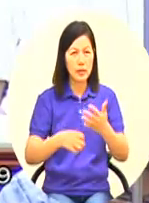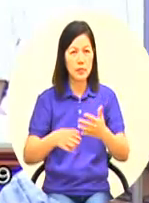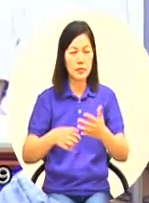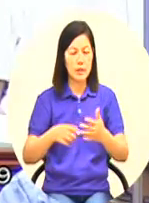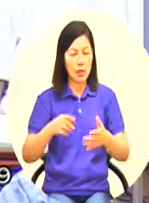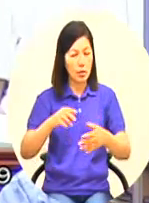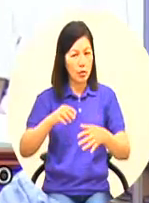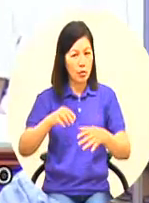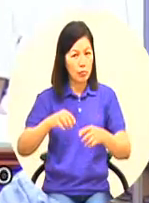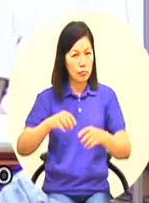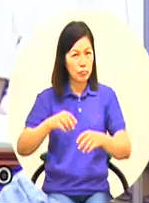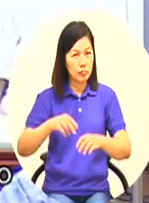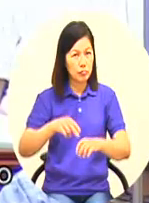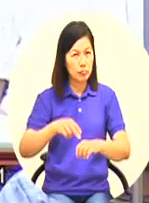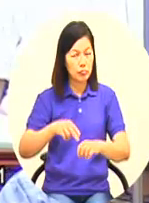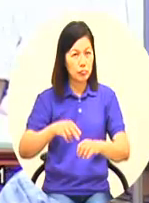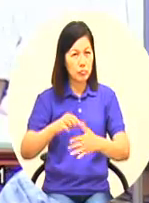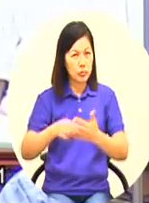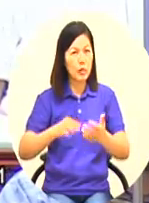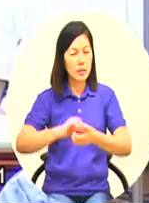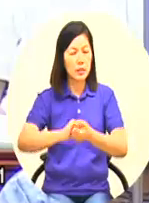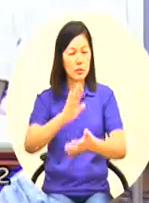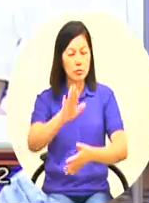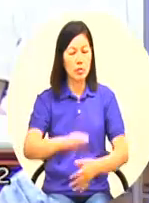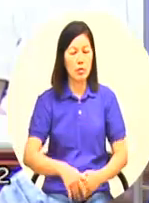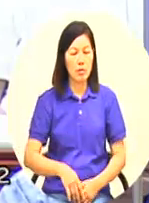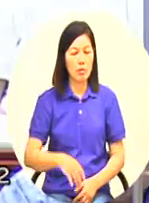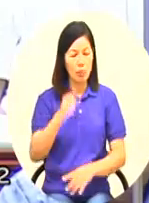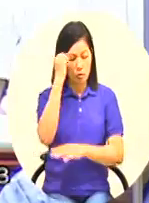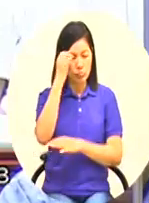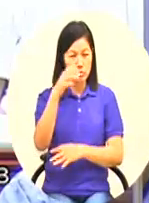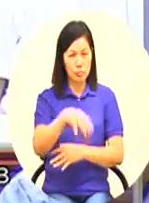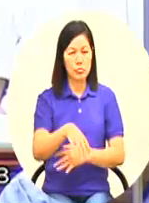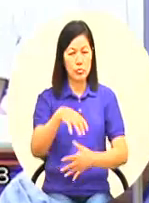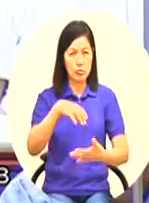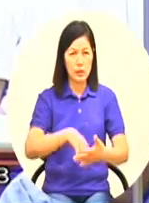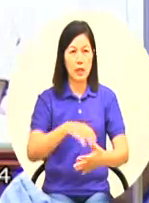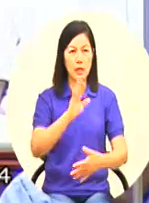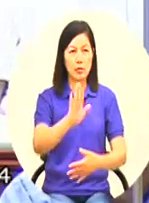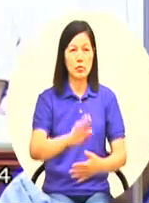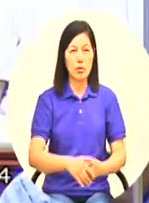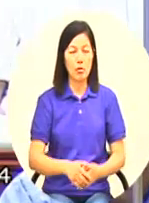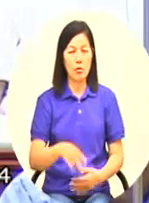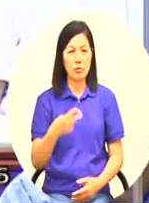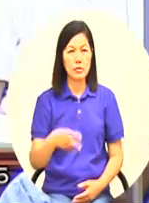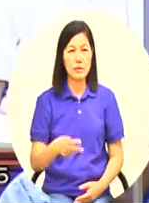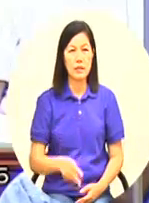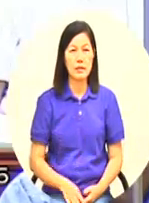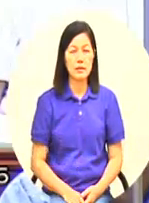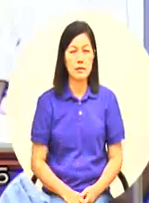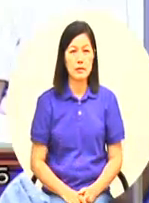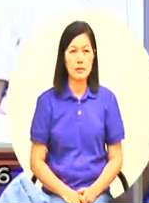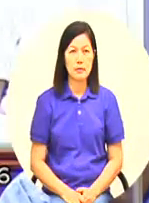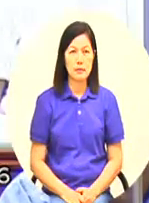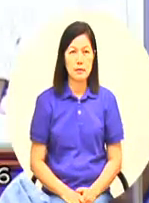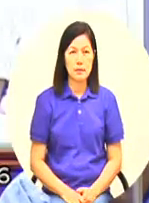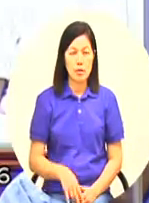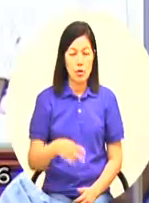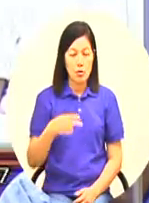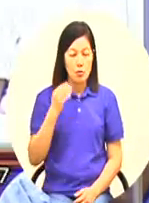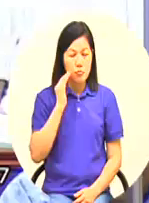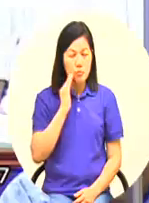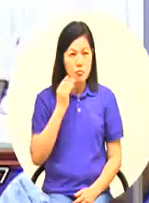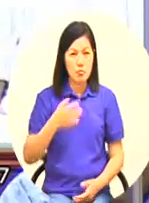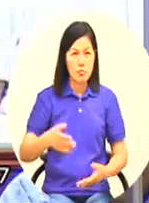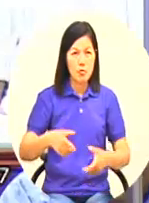这个如果是在那个住宅区里面，吼，那 经过如果这一个回收站经